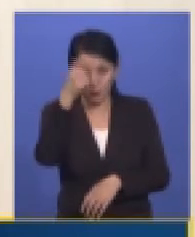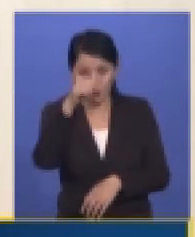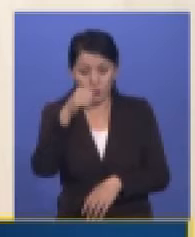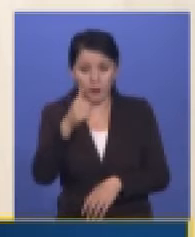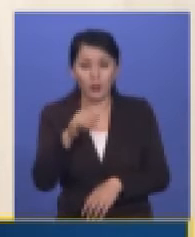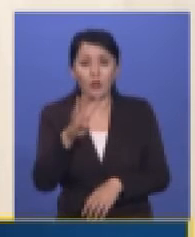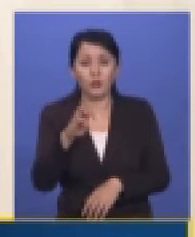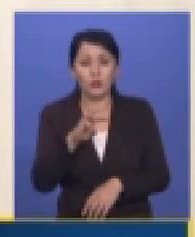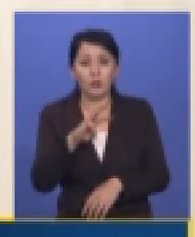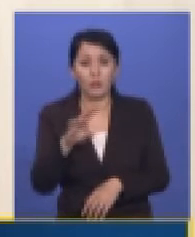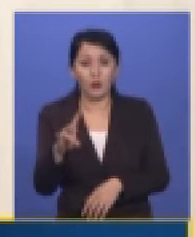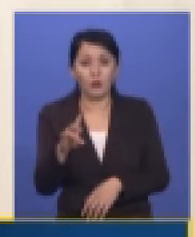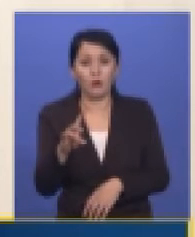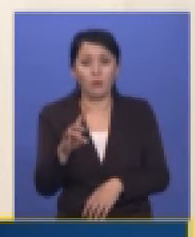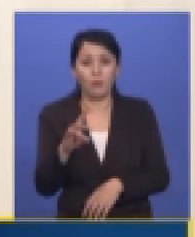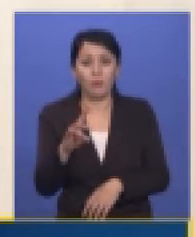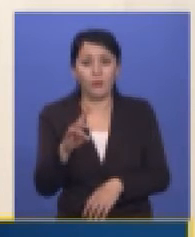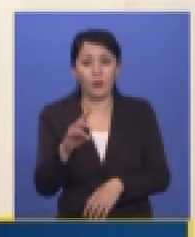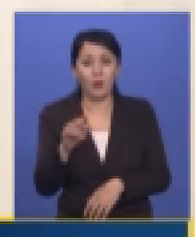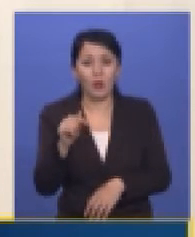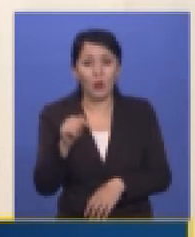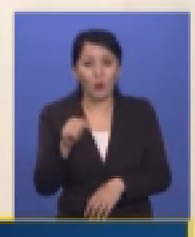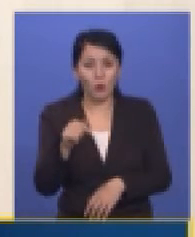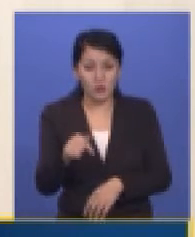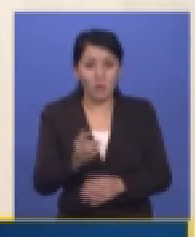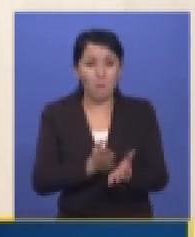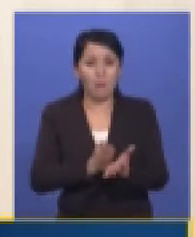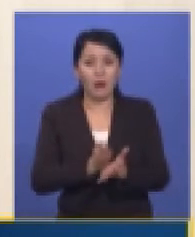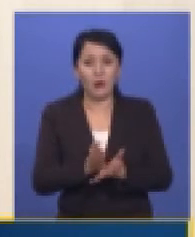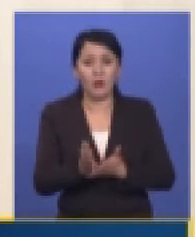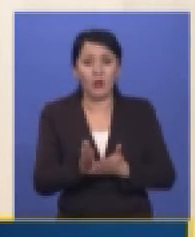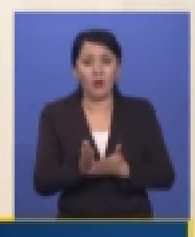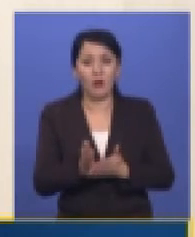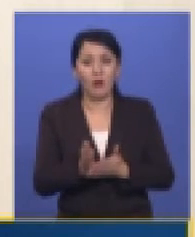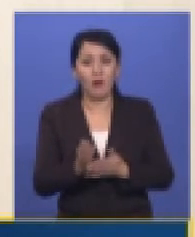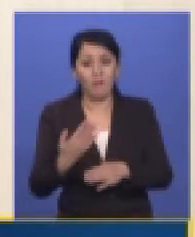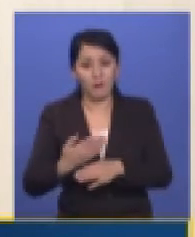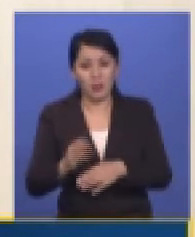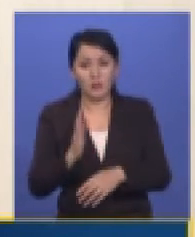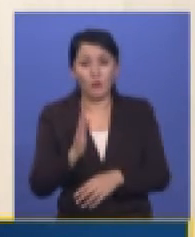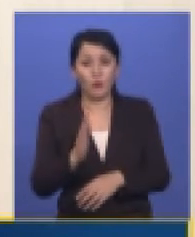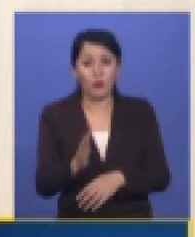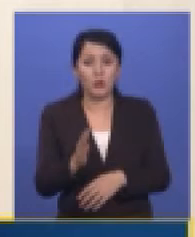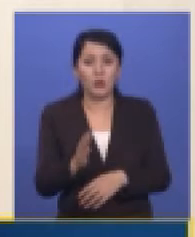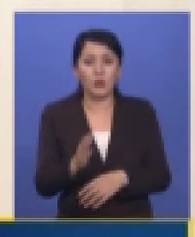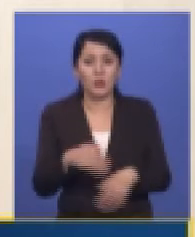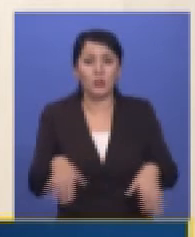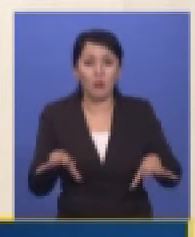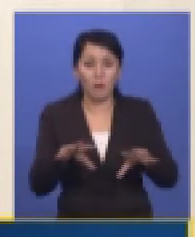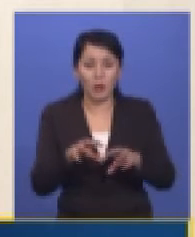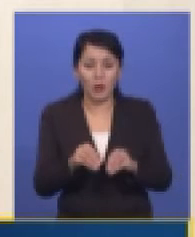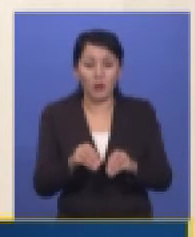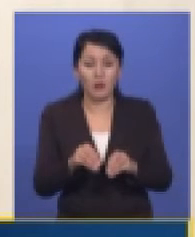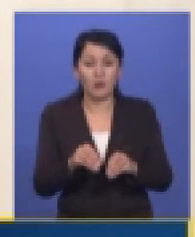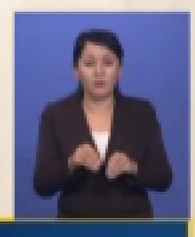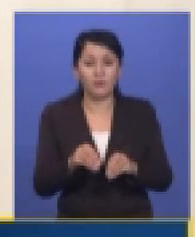400 миллион теңге қаржы осы бағытқа бөлінді. Жалпы